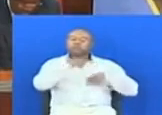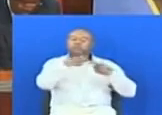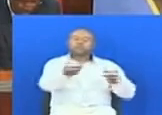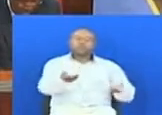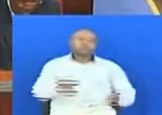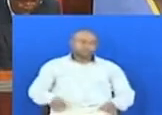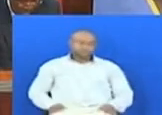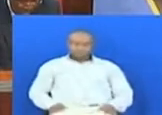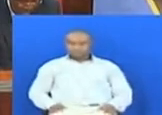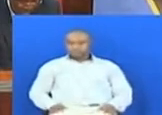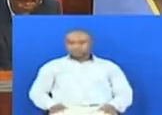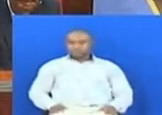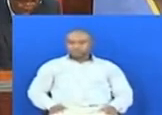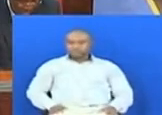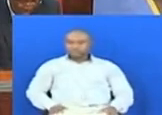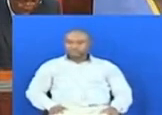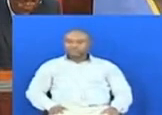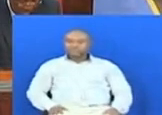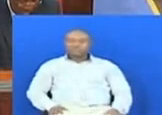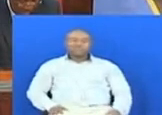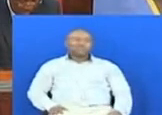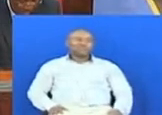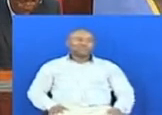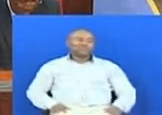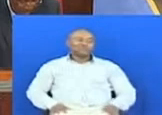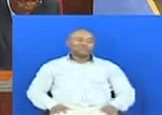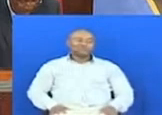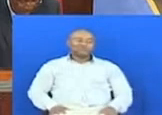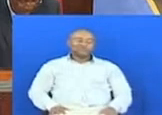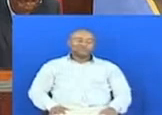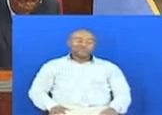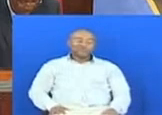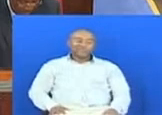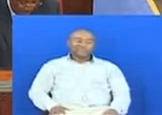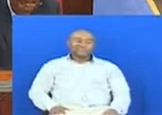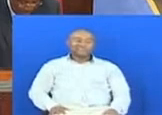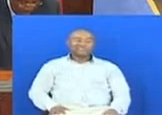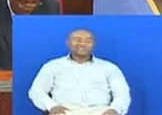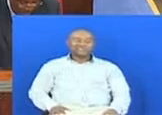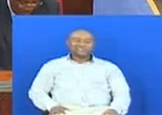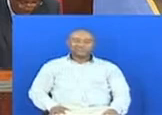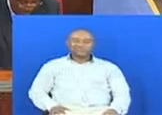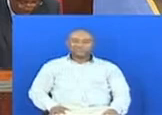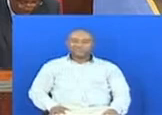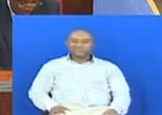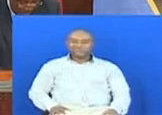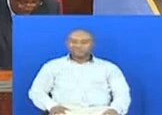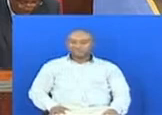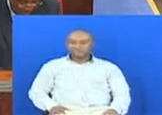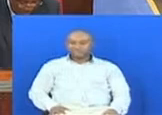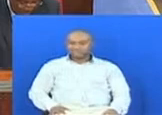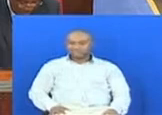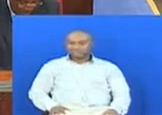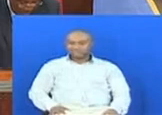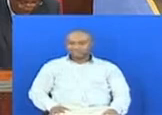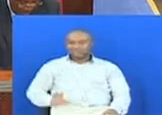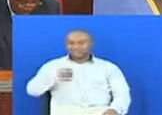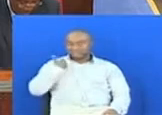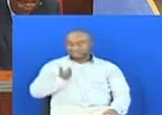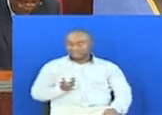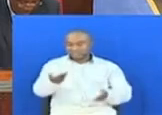Mm. Nilikutaja mheshimiwa